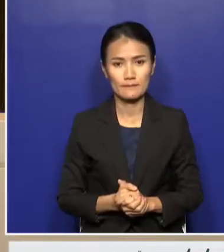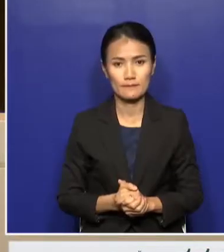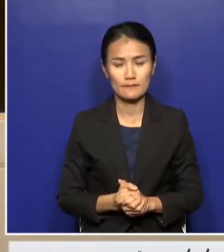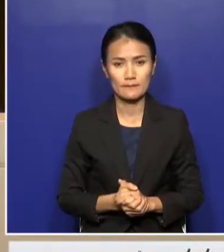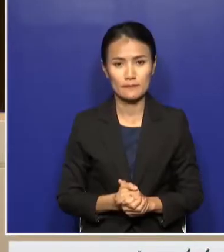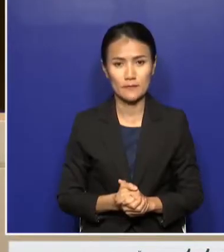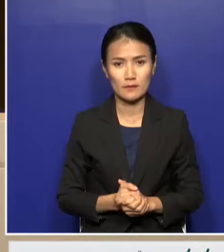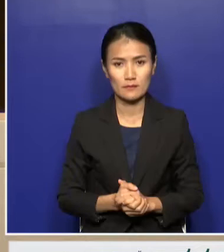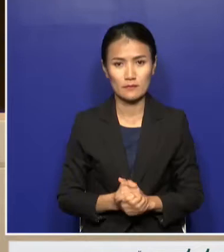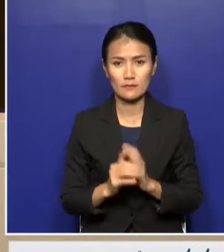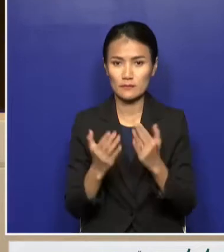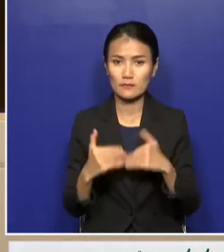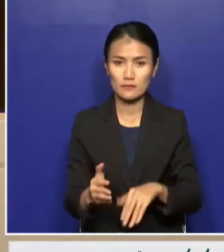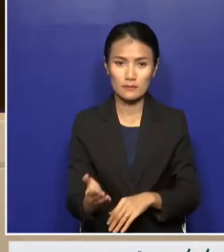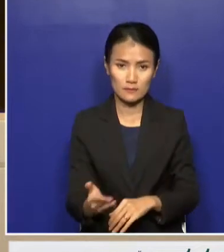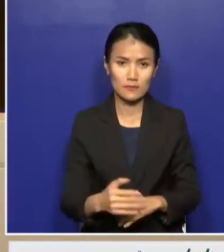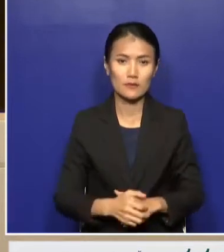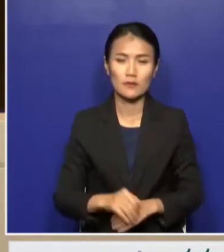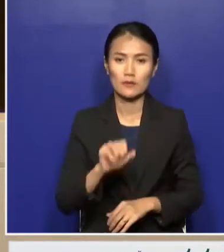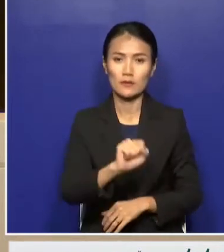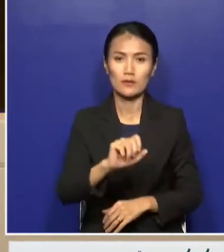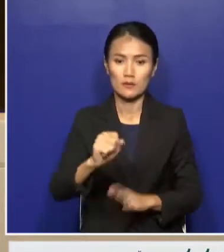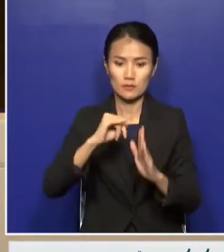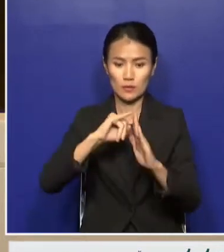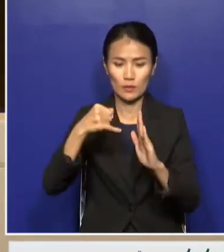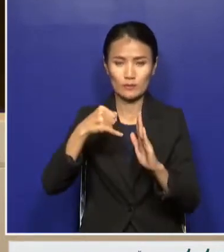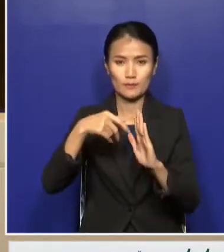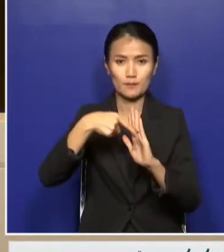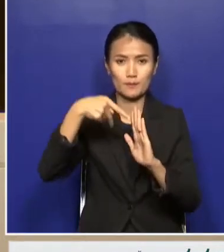ต่อไปท่านนพพลครับส.ส.พิศโรครับ